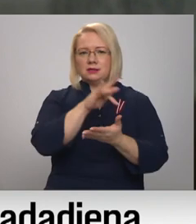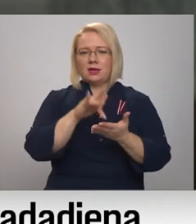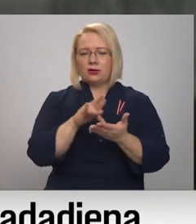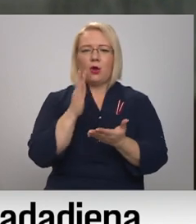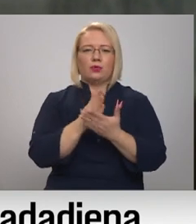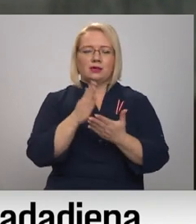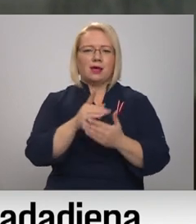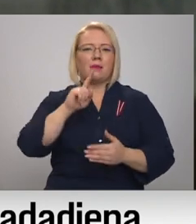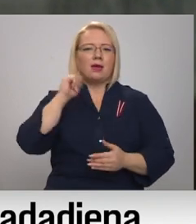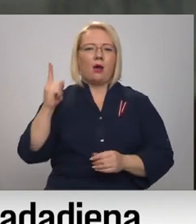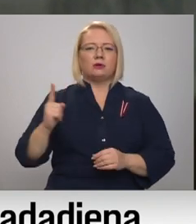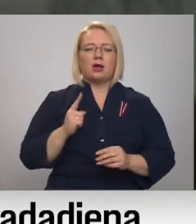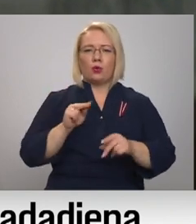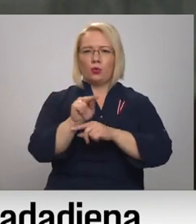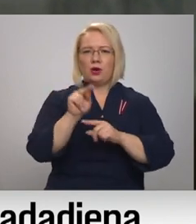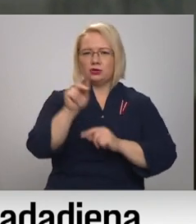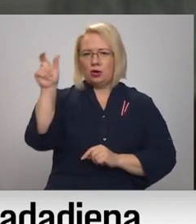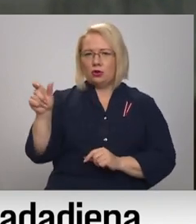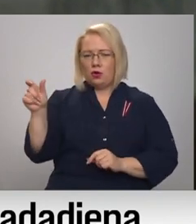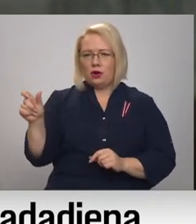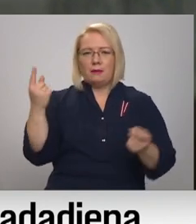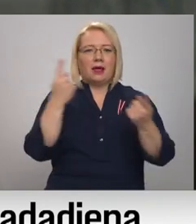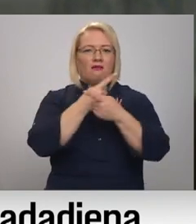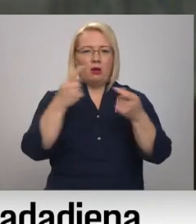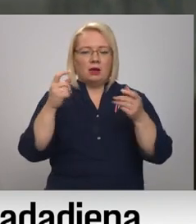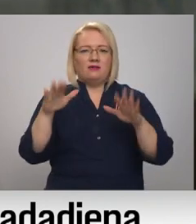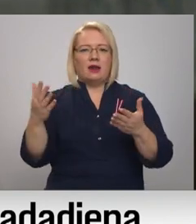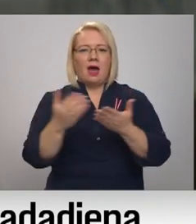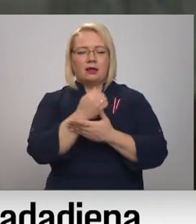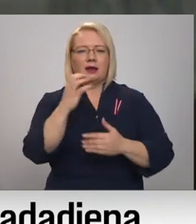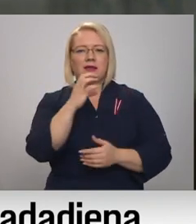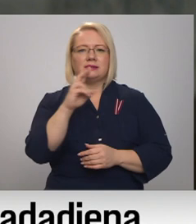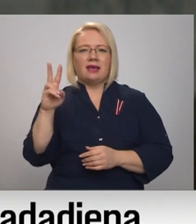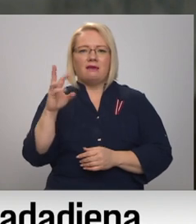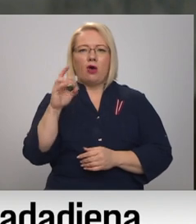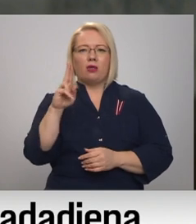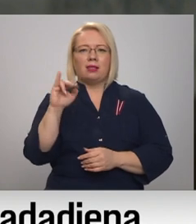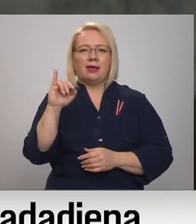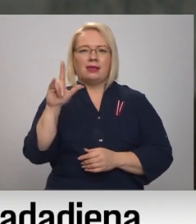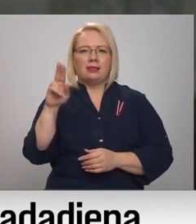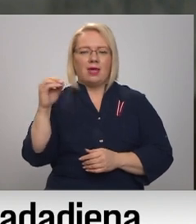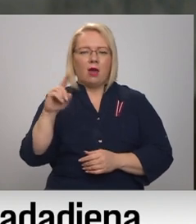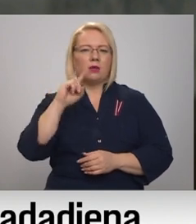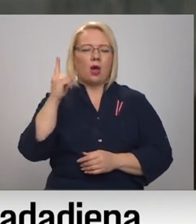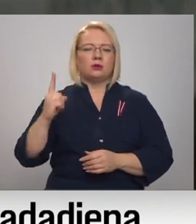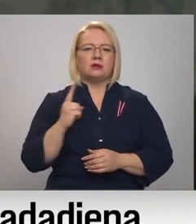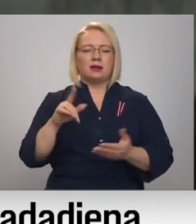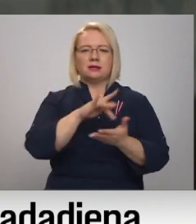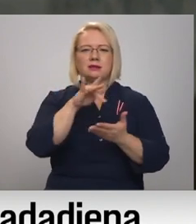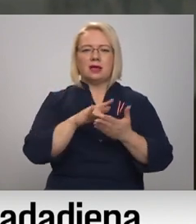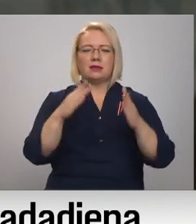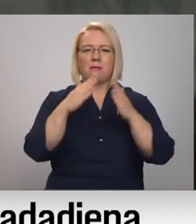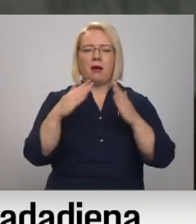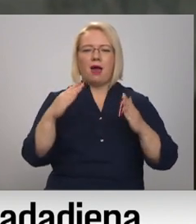kļūstiet par jaunsargu instruktoriem. Informāciju jūs varat atrast gan CV online, gan jaunsardzes centra mājaslapā un citos